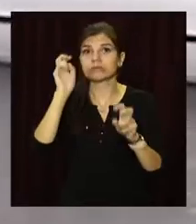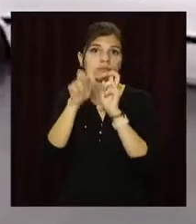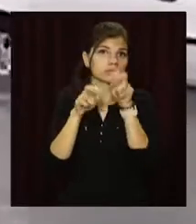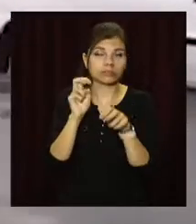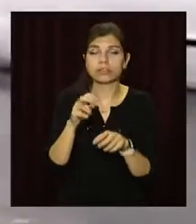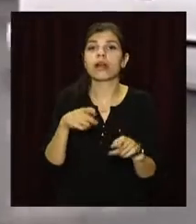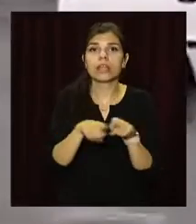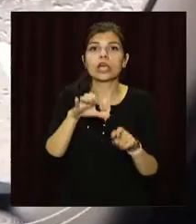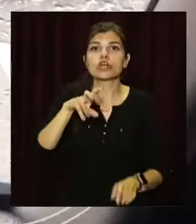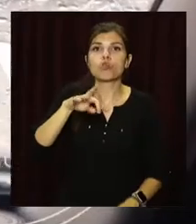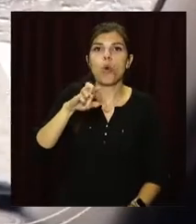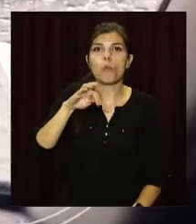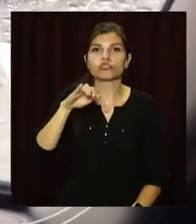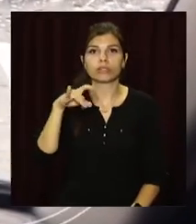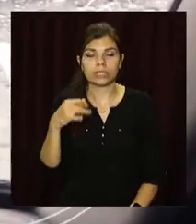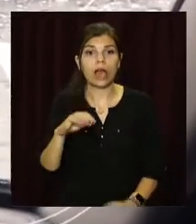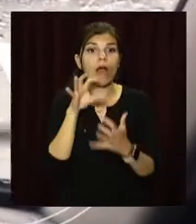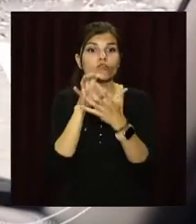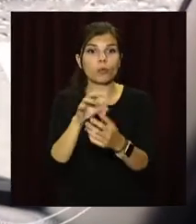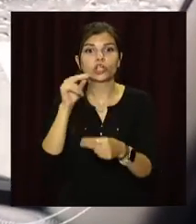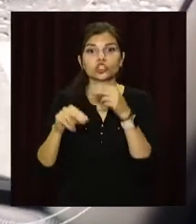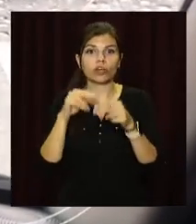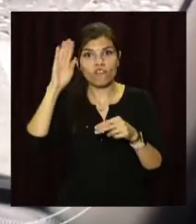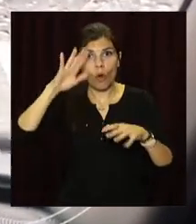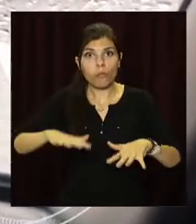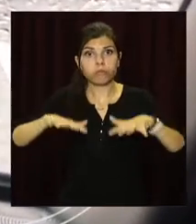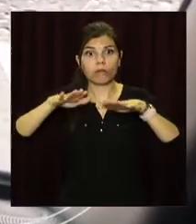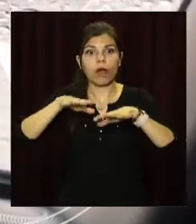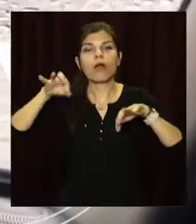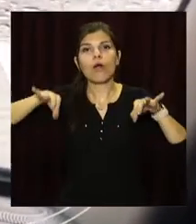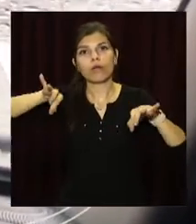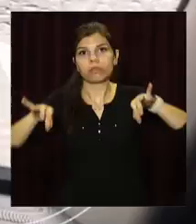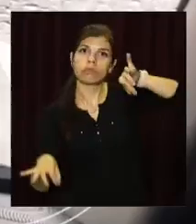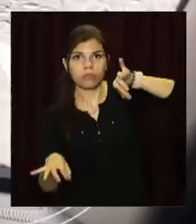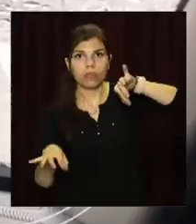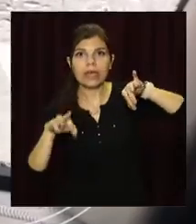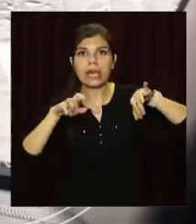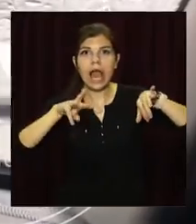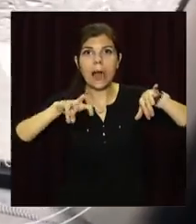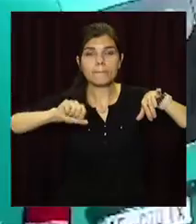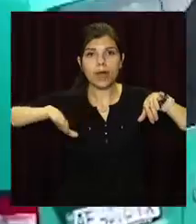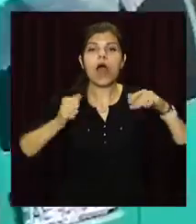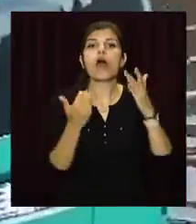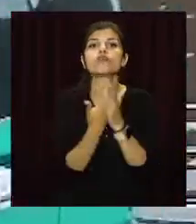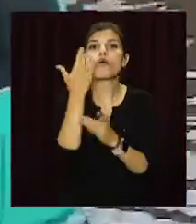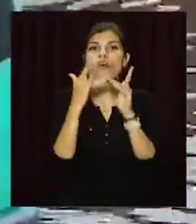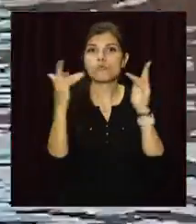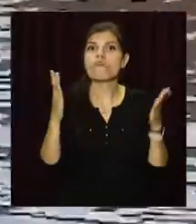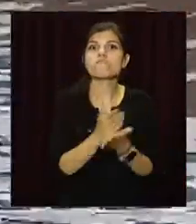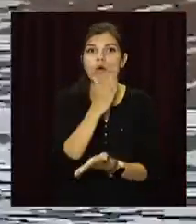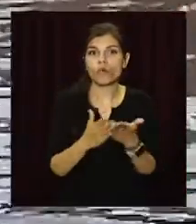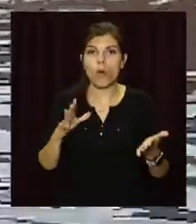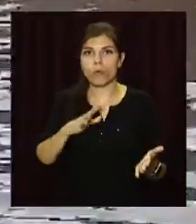Так, на Слобожанському проспекті автобус через високу воду застряг колесом у ямі, а на Новому мосту рух взагалі